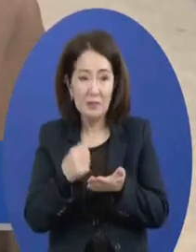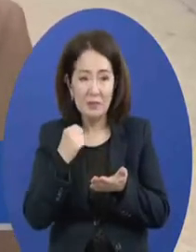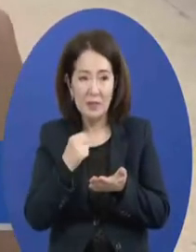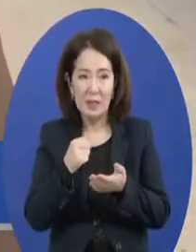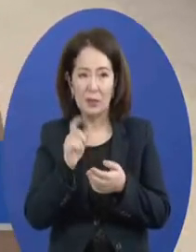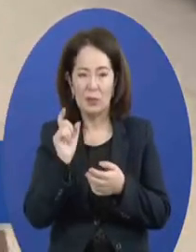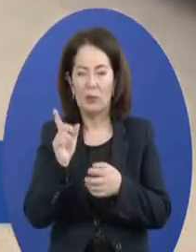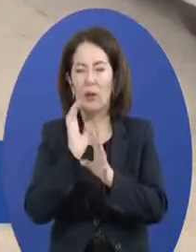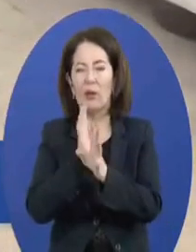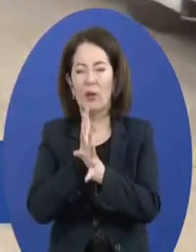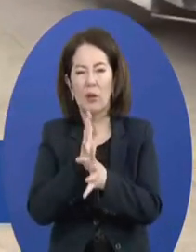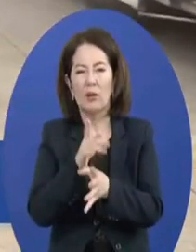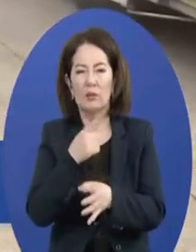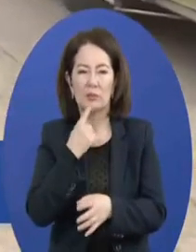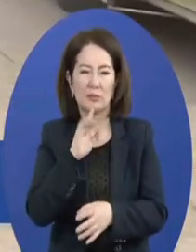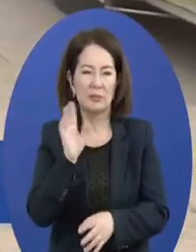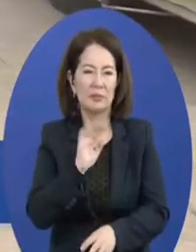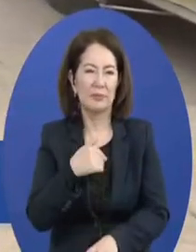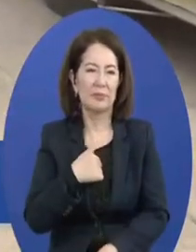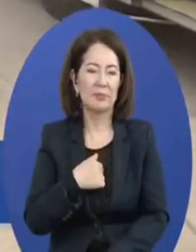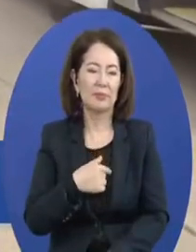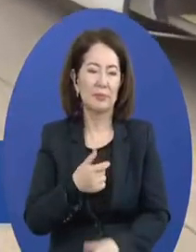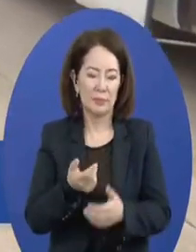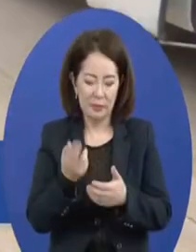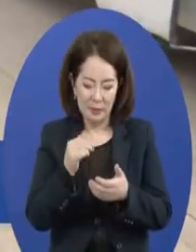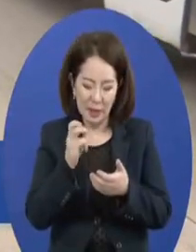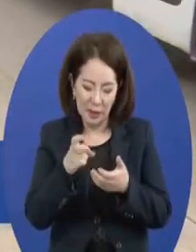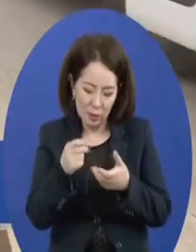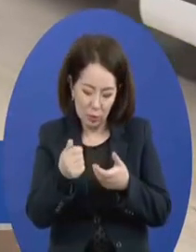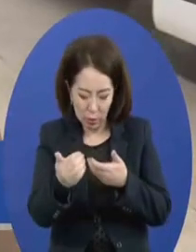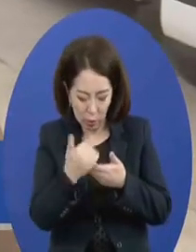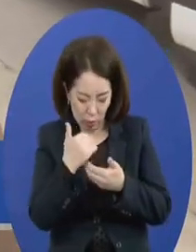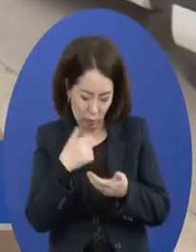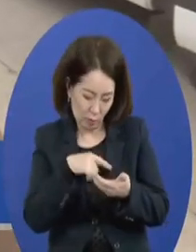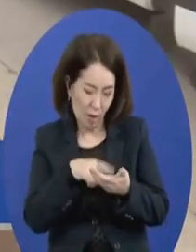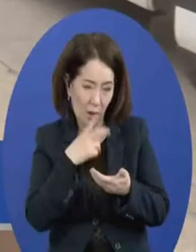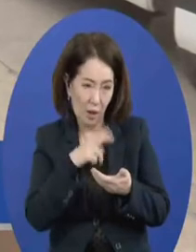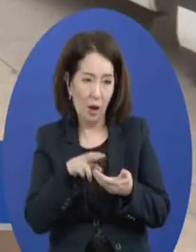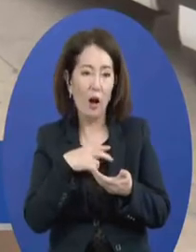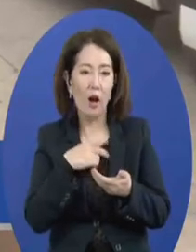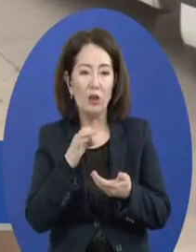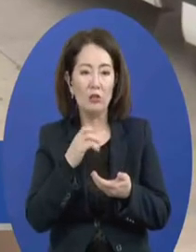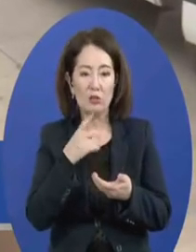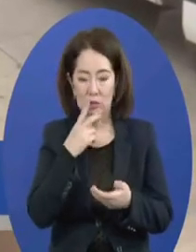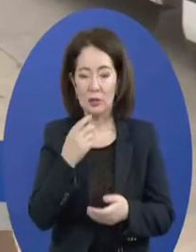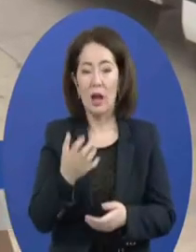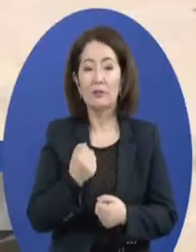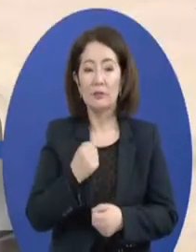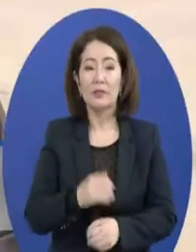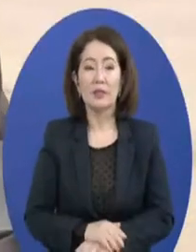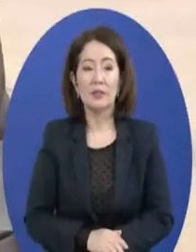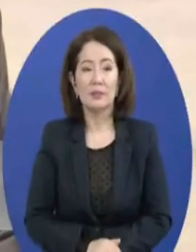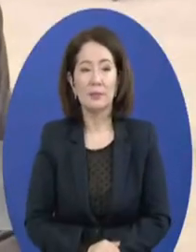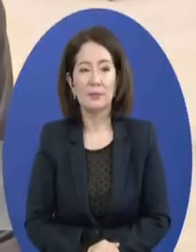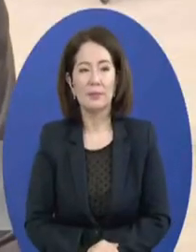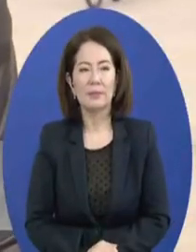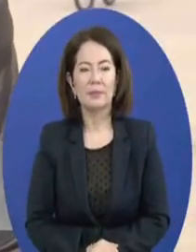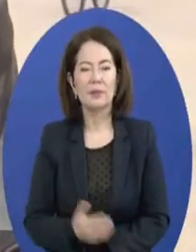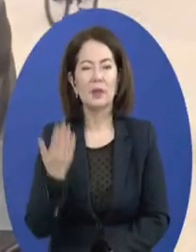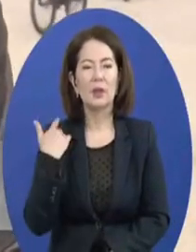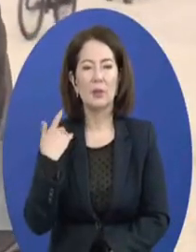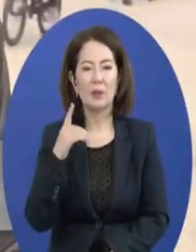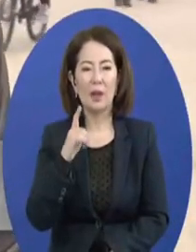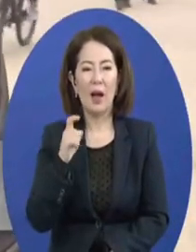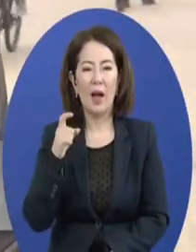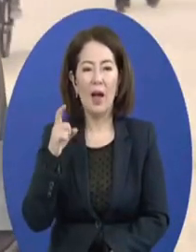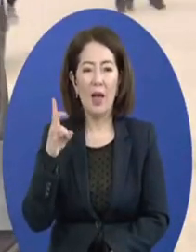энэ тэнд очиж ойчралж одоо тийм хүндрэл үүсгэдэг. Данс руу орцсон л байдаг. Тэгэл орчиж гэл авчдаг. Хоч юу хаан